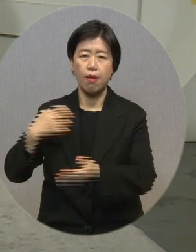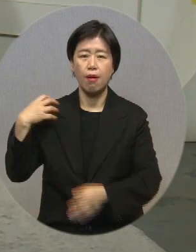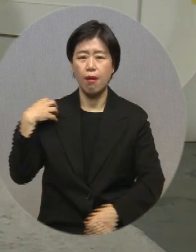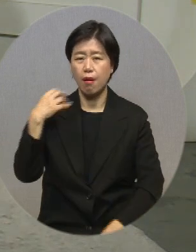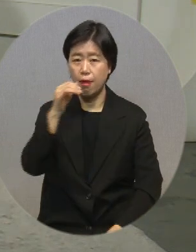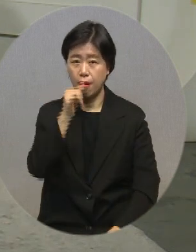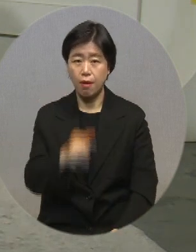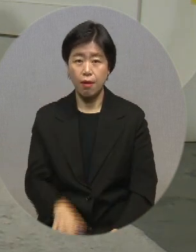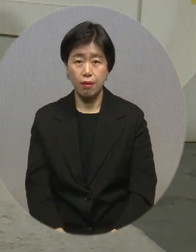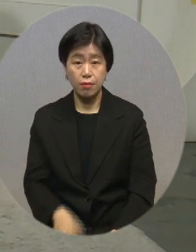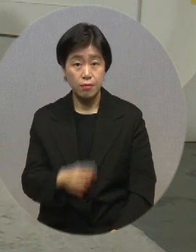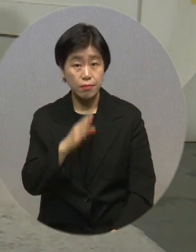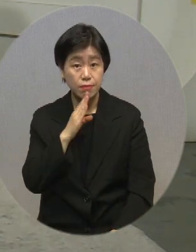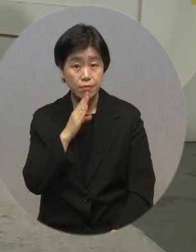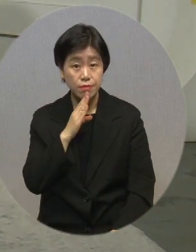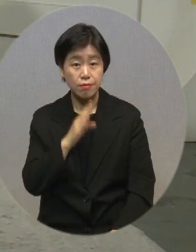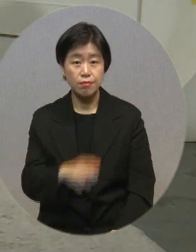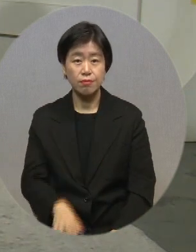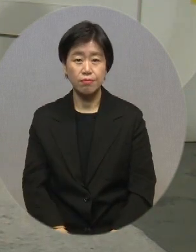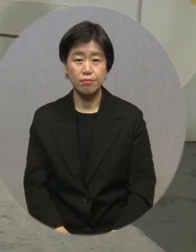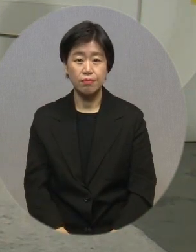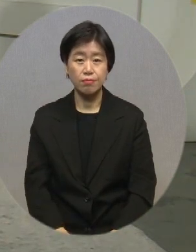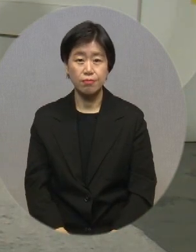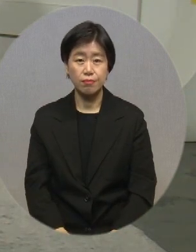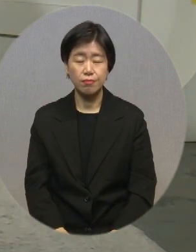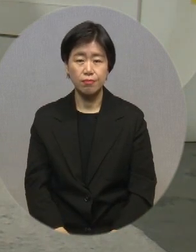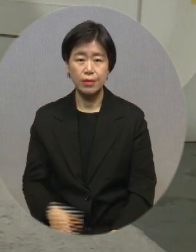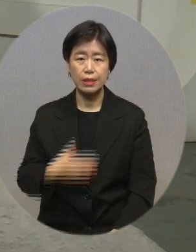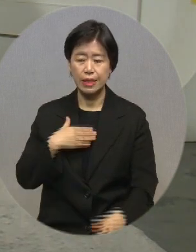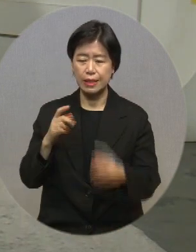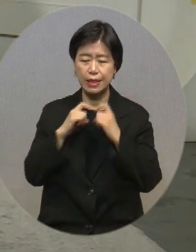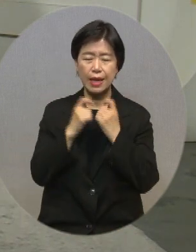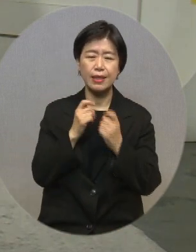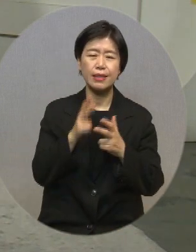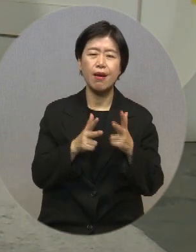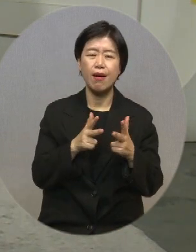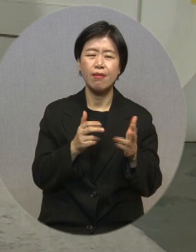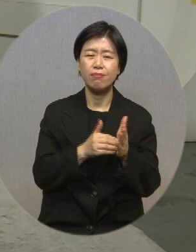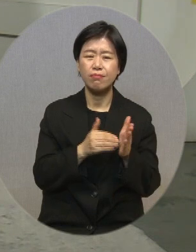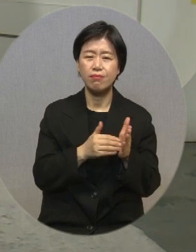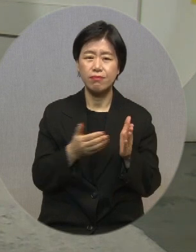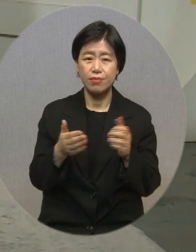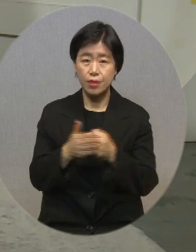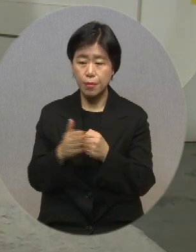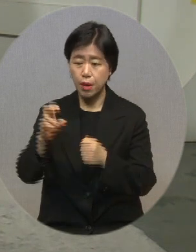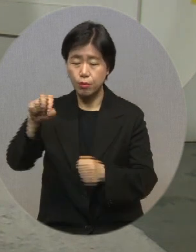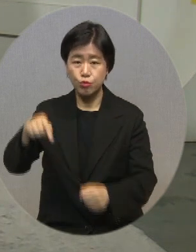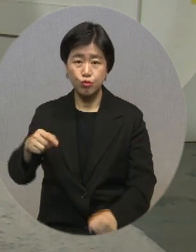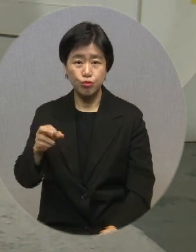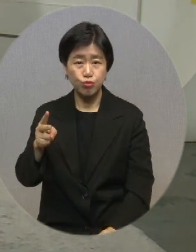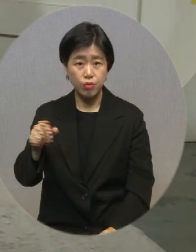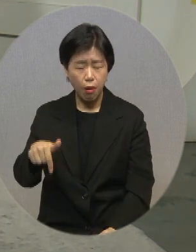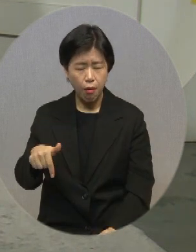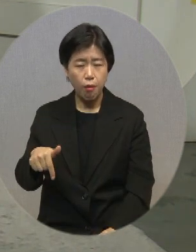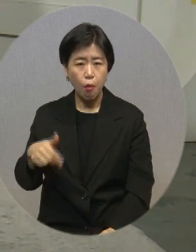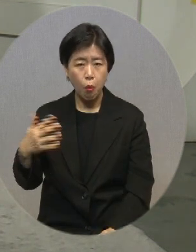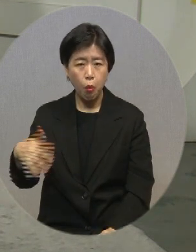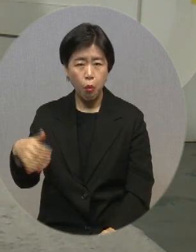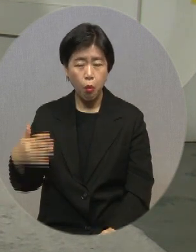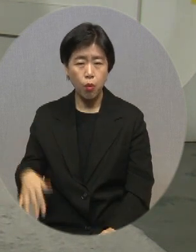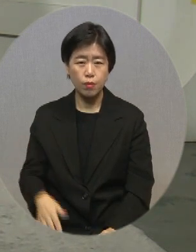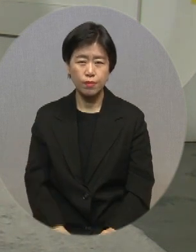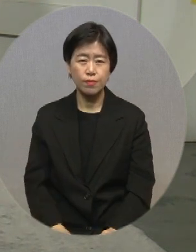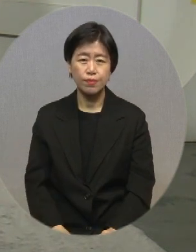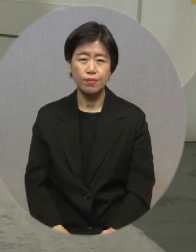네. 무역업 나오면 벌써 저는 자영업밖에는 안 해봤기 때문에 무역 소리 들으면 아, 저도 자영업인데 무역 쪽으로 하고 있습니다.